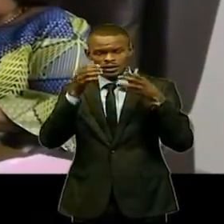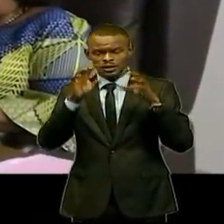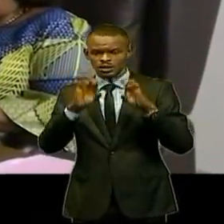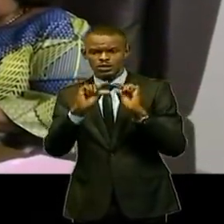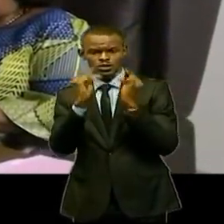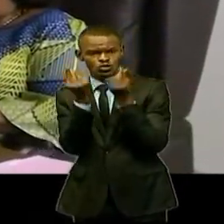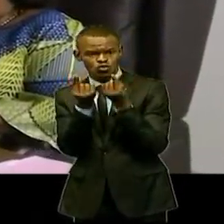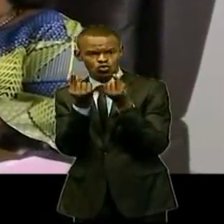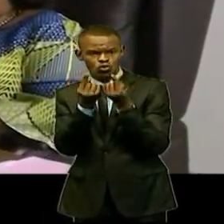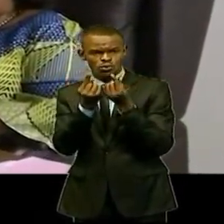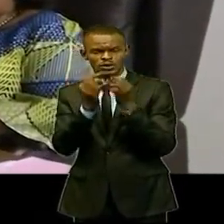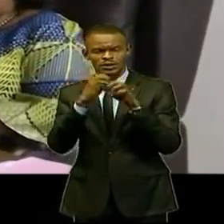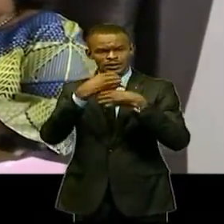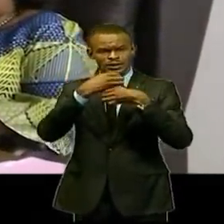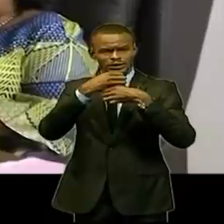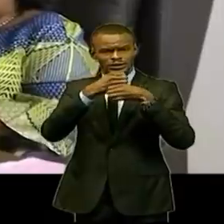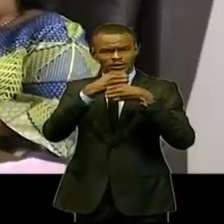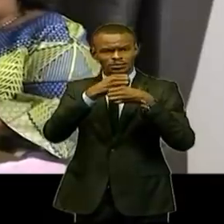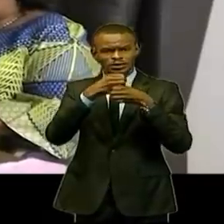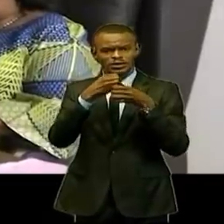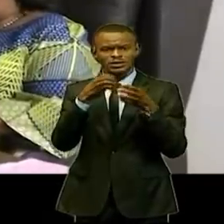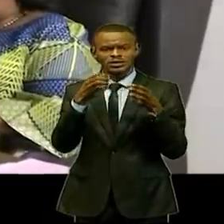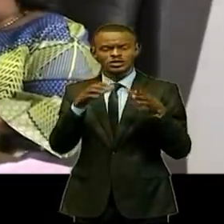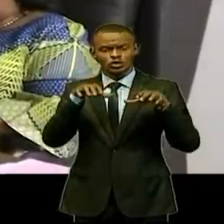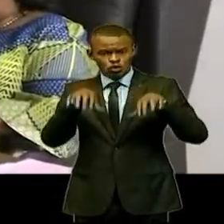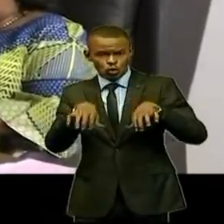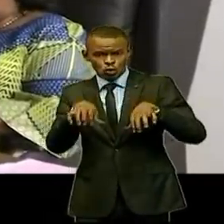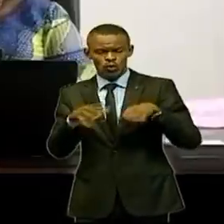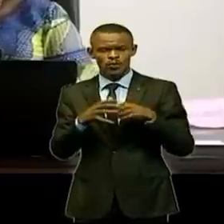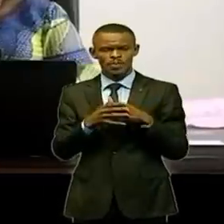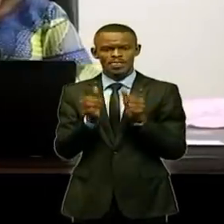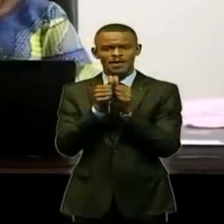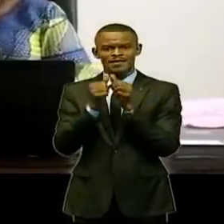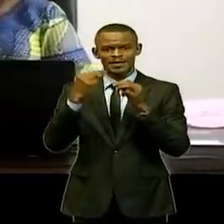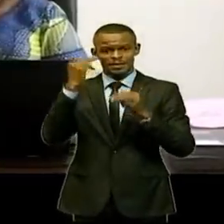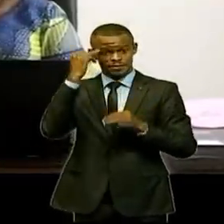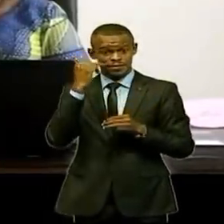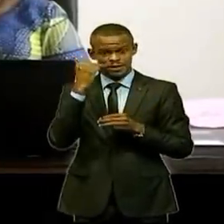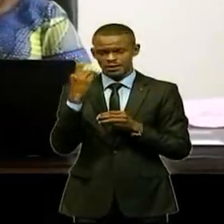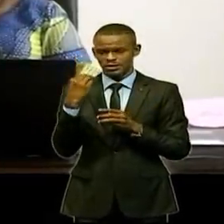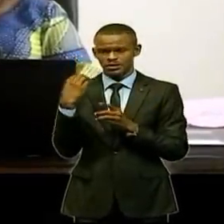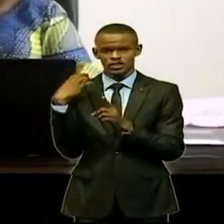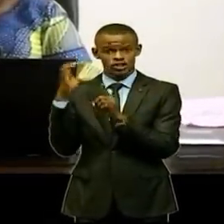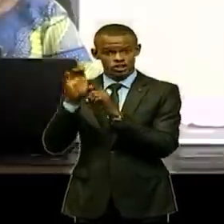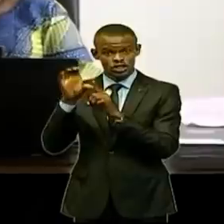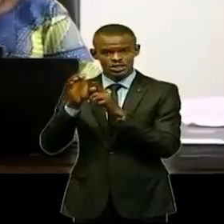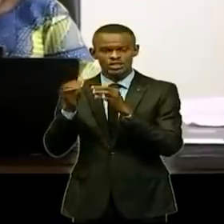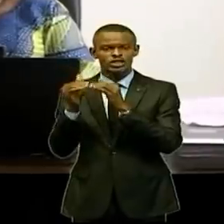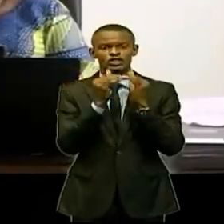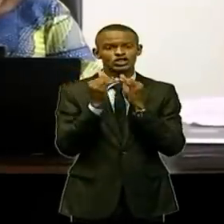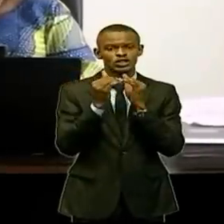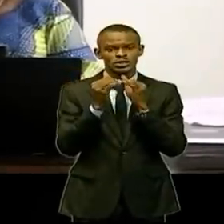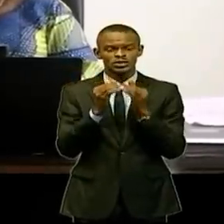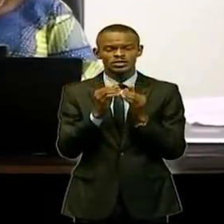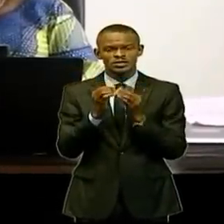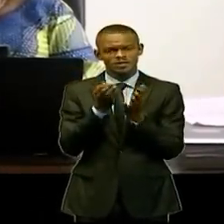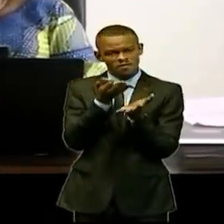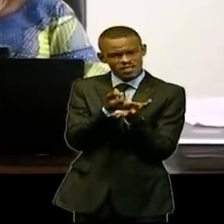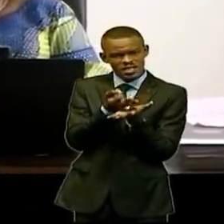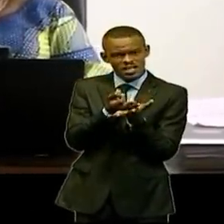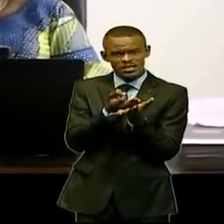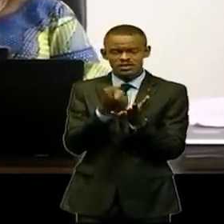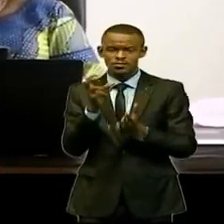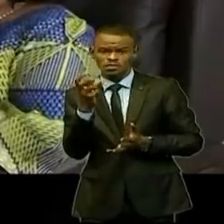COPEMECO, avec le ministre en charge de la Justice, des Finances et des Mines, le ministre